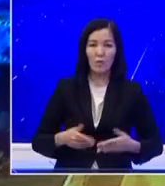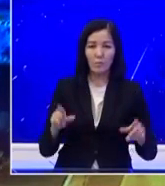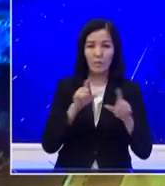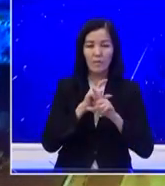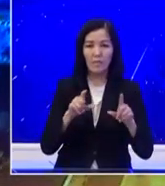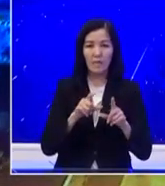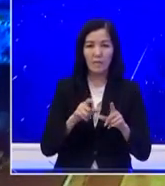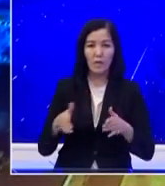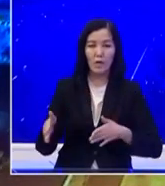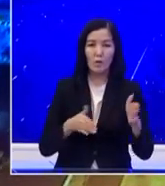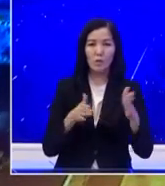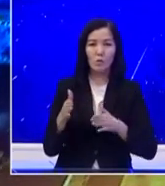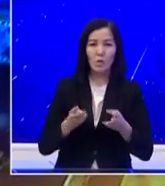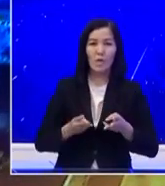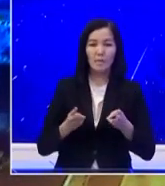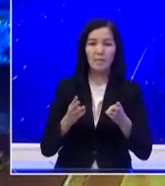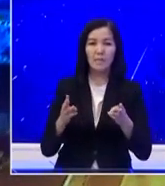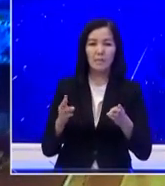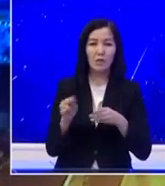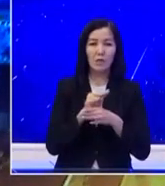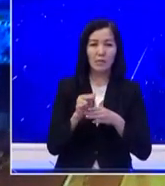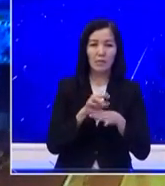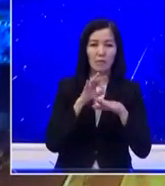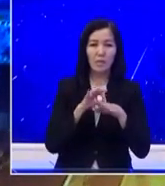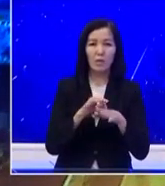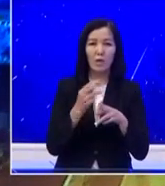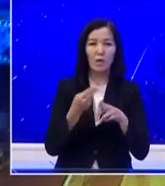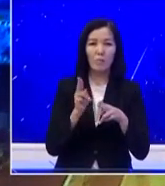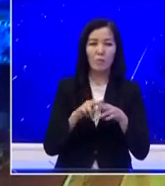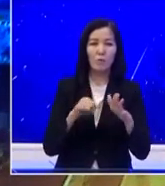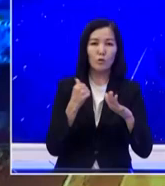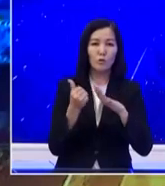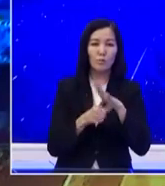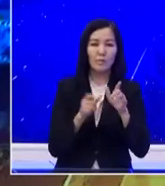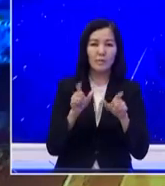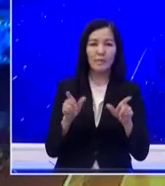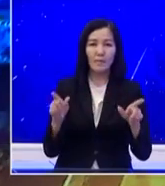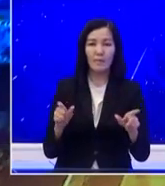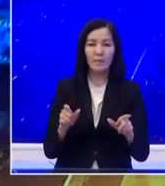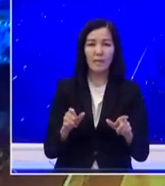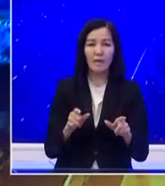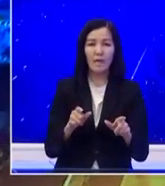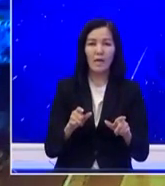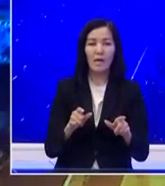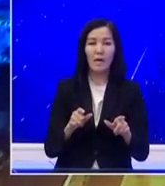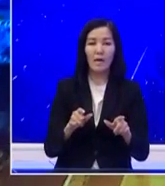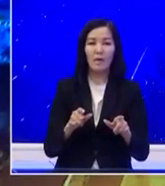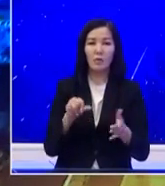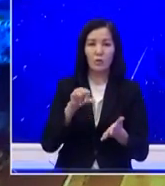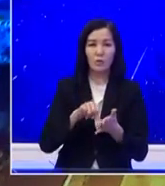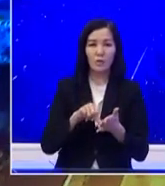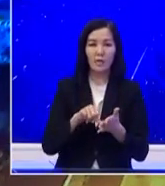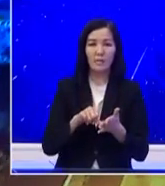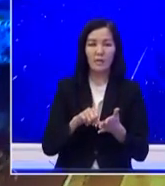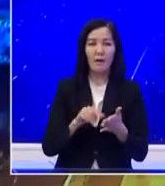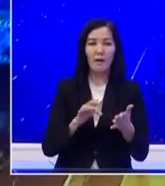картасымен әлеуметтік нысандар жол мен қазандықтар жасалып жатыр. Бұл жұмыссыз азаматтарға қолайлы болды. Алысқа бармайды, қала